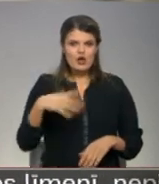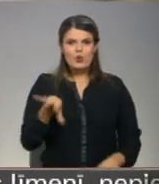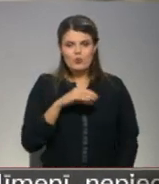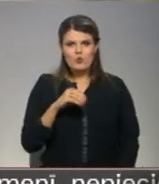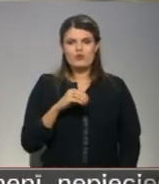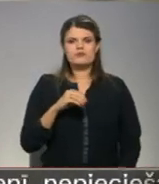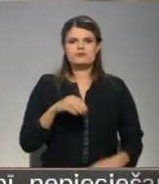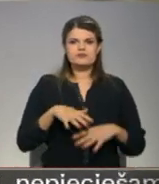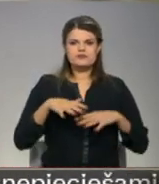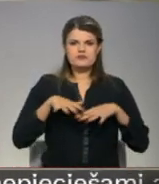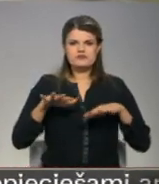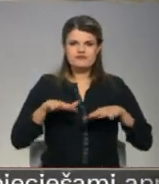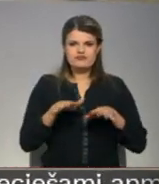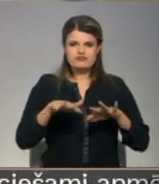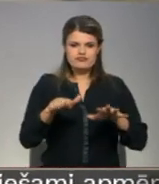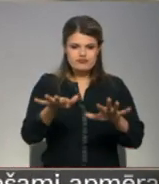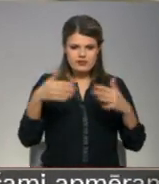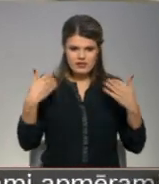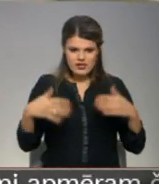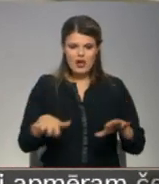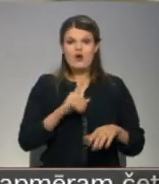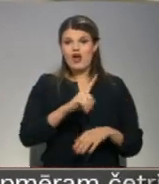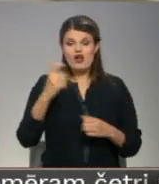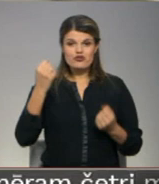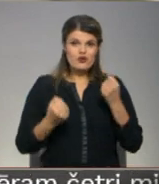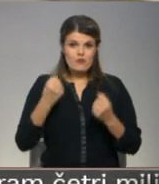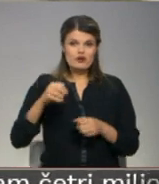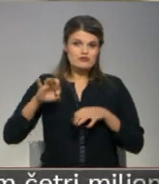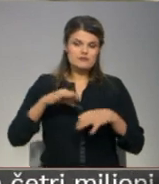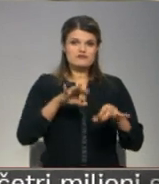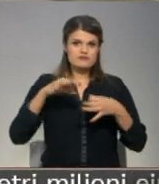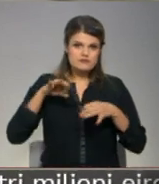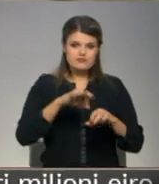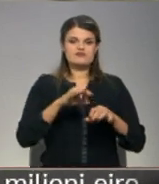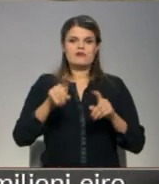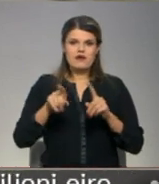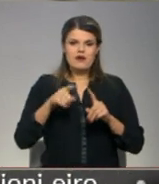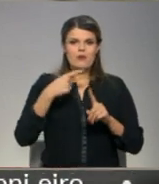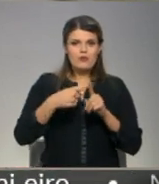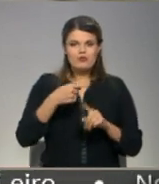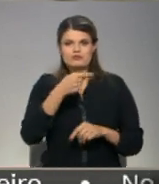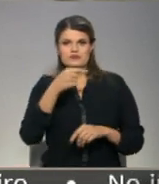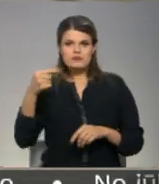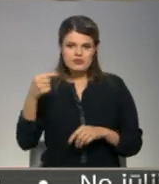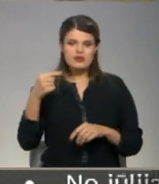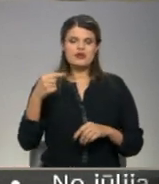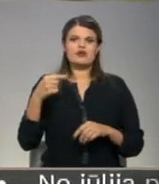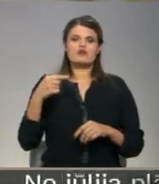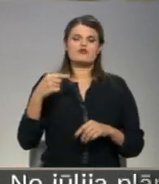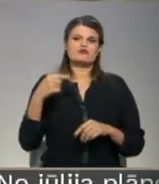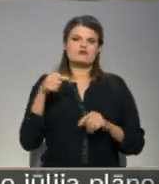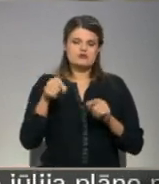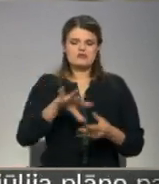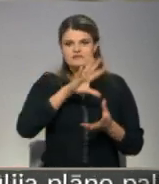ir tīklojums uz asfaltu, un katras mašīnas braukšana plus mīnus grādi, tātad grādi,